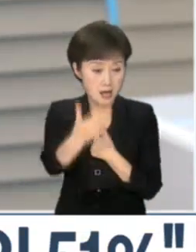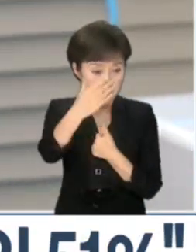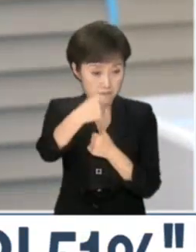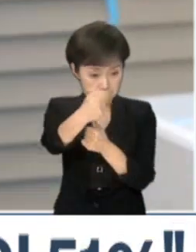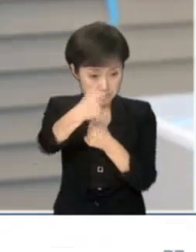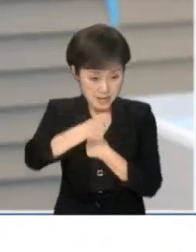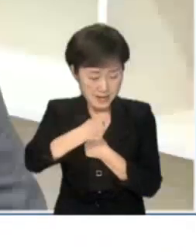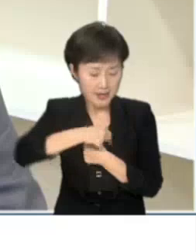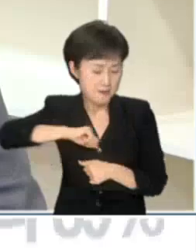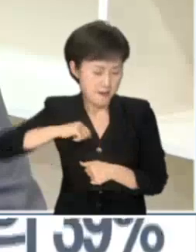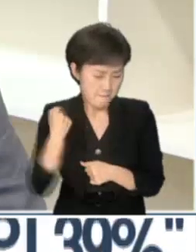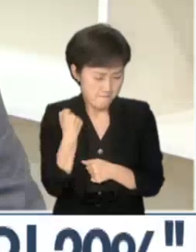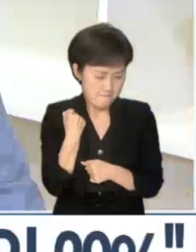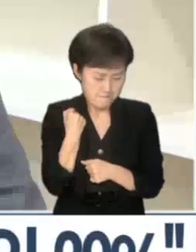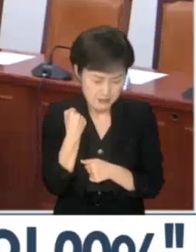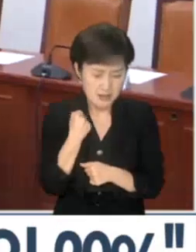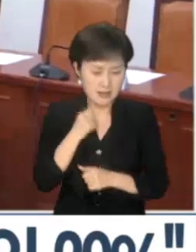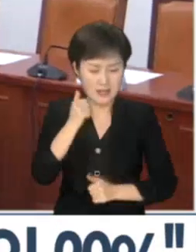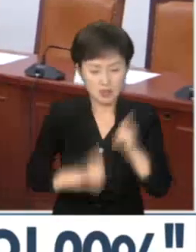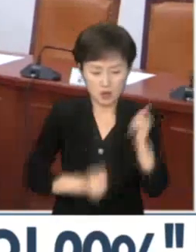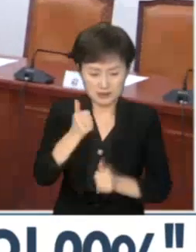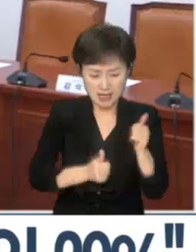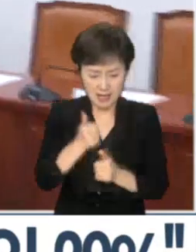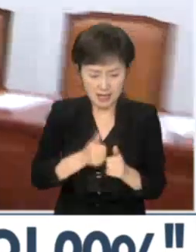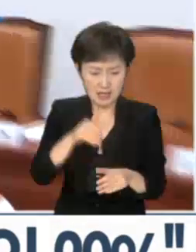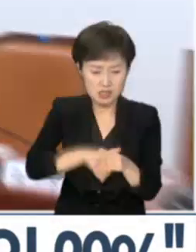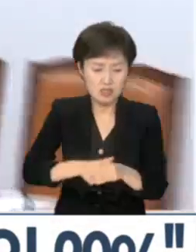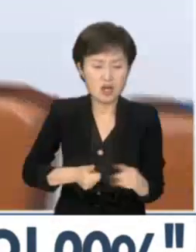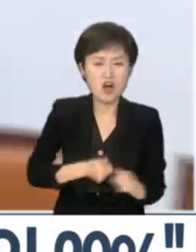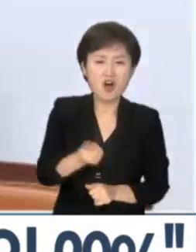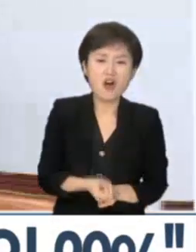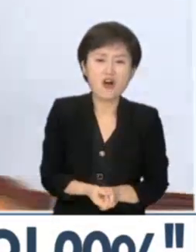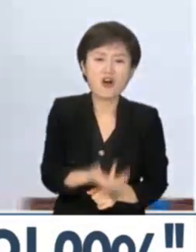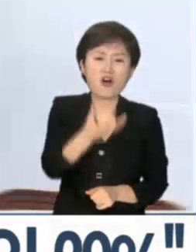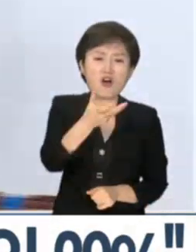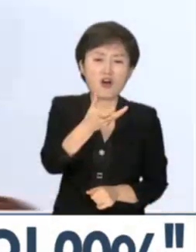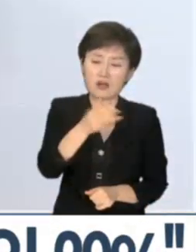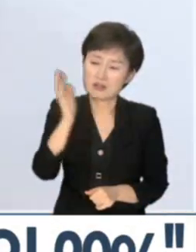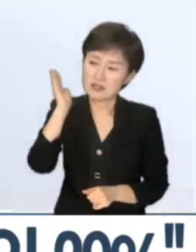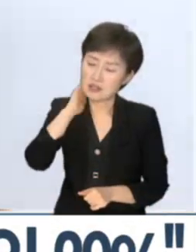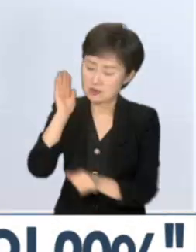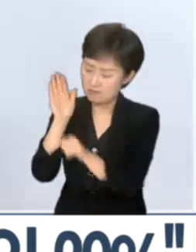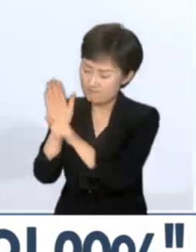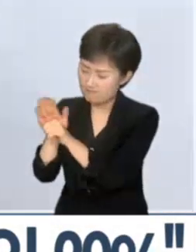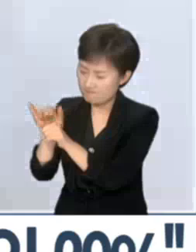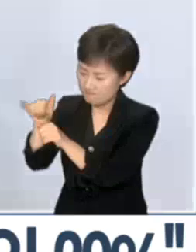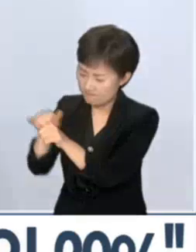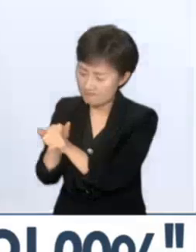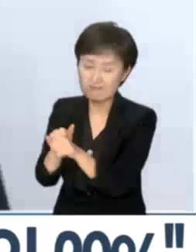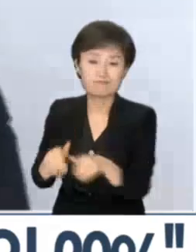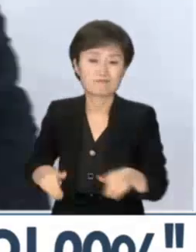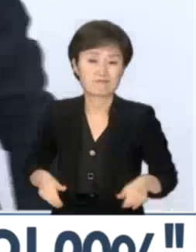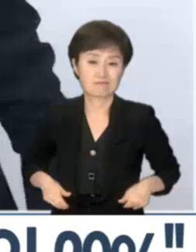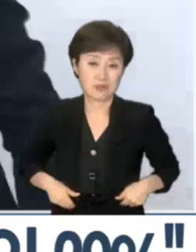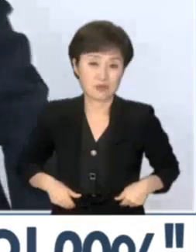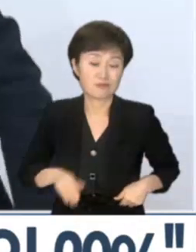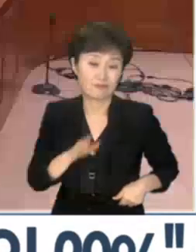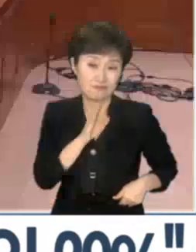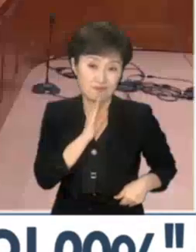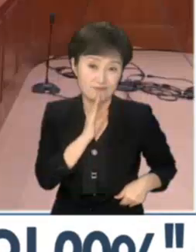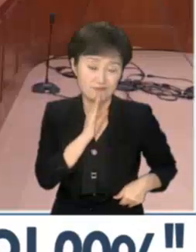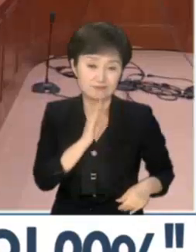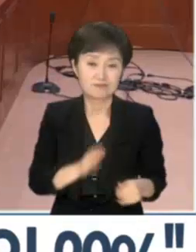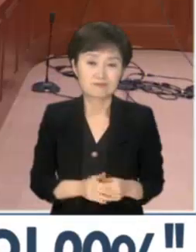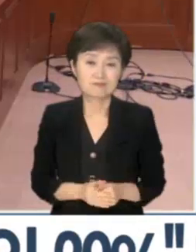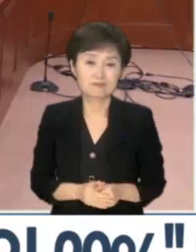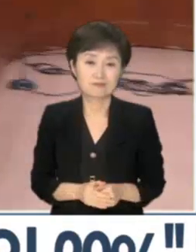당당하게 공정하게 경쟁을 통해서 살아서 돌아가서 대통령한테 그것이 곧 대통령한테 그 보답하는 길이라고